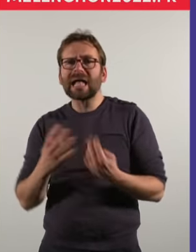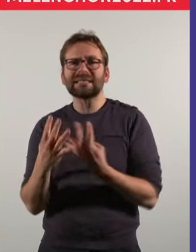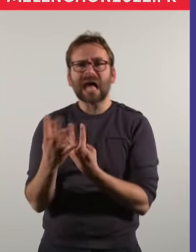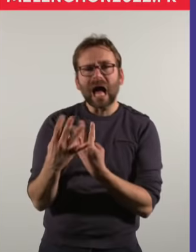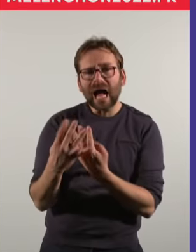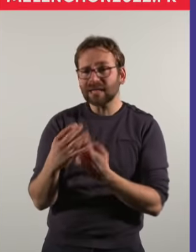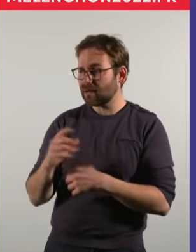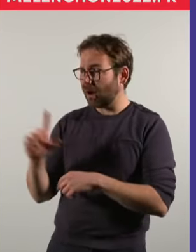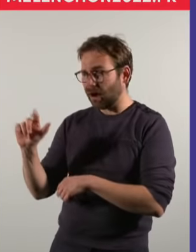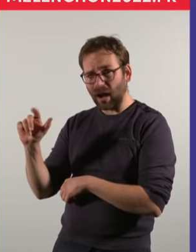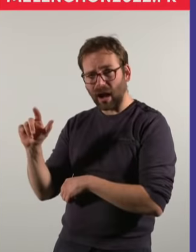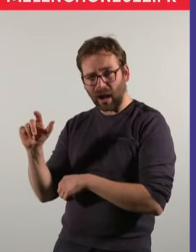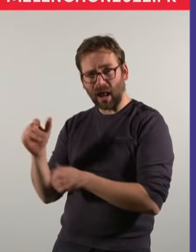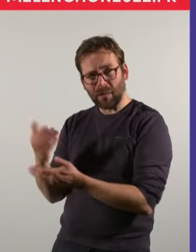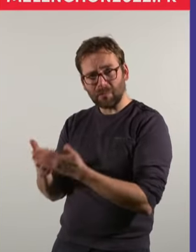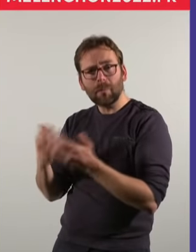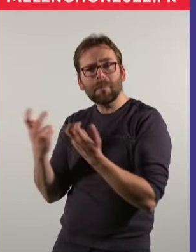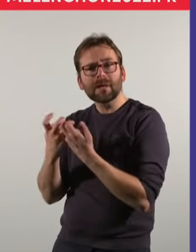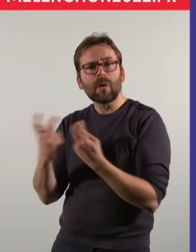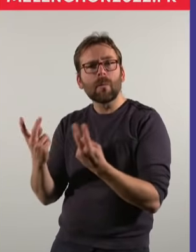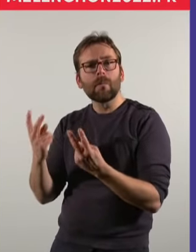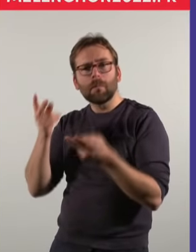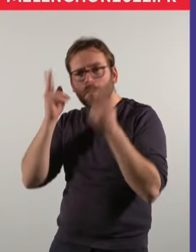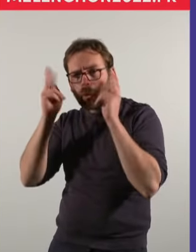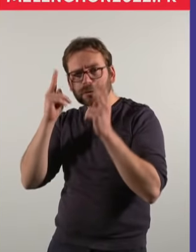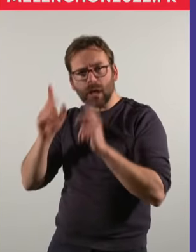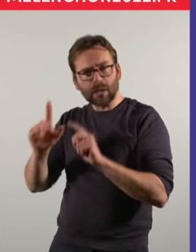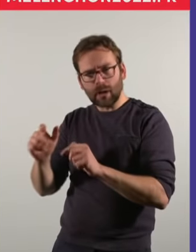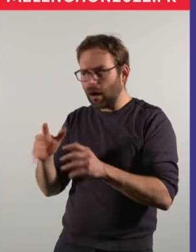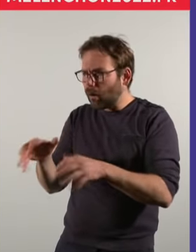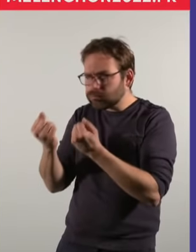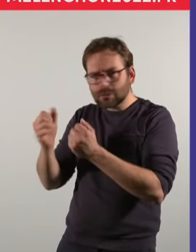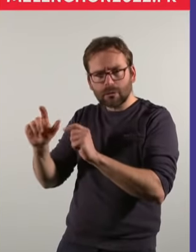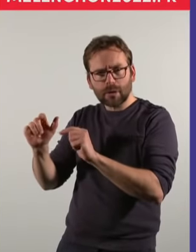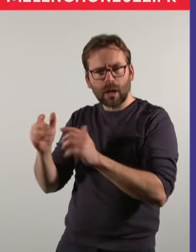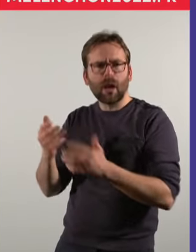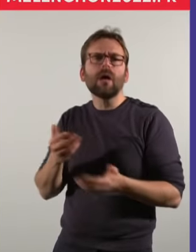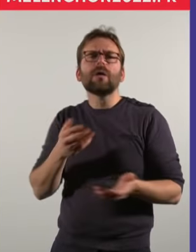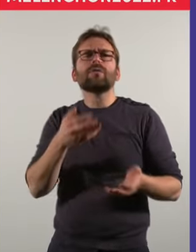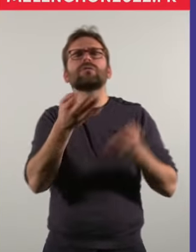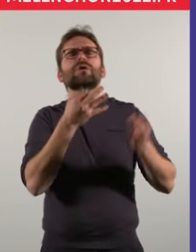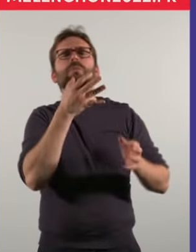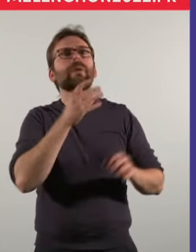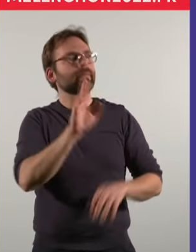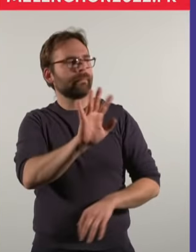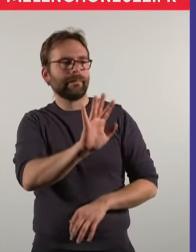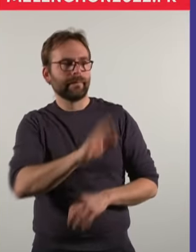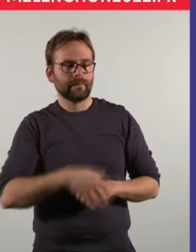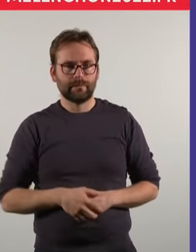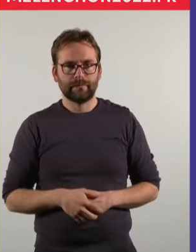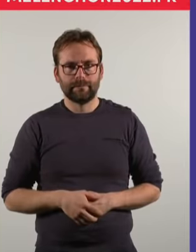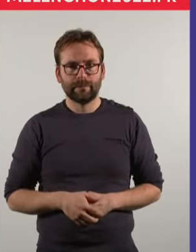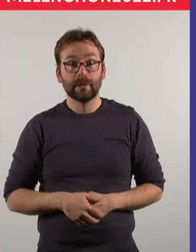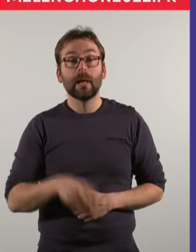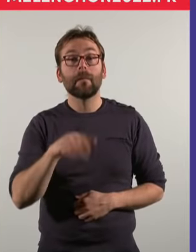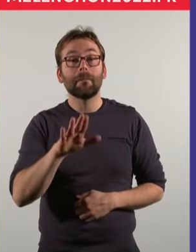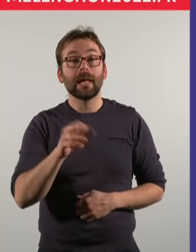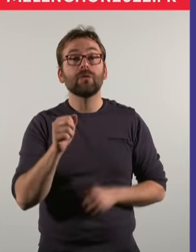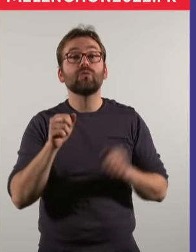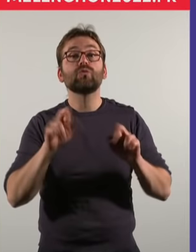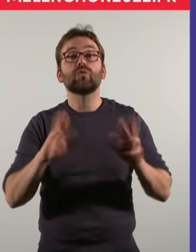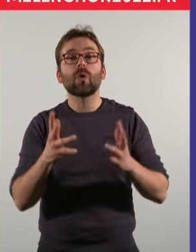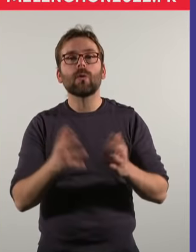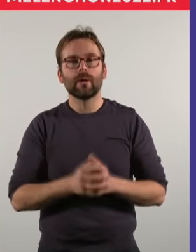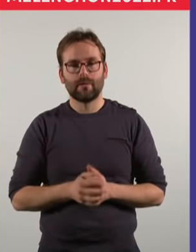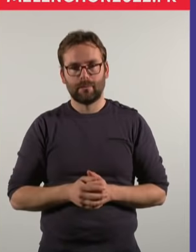des brevets qui existent en Bretagne, il y a des entreprises qui savent le faire, donc qu'on ne vienne pas me dire que ce n'est pas possible. Par contre, ce qui est certain, c'est